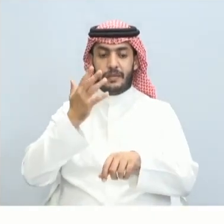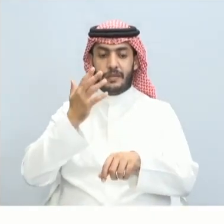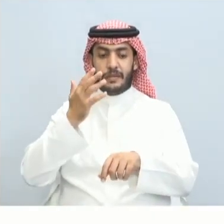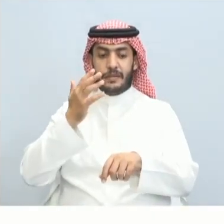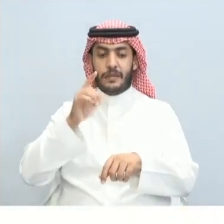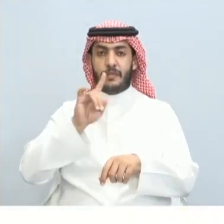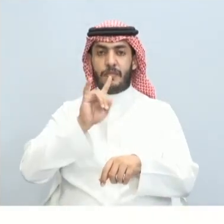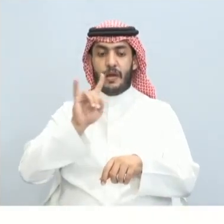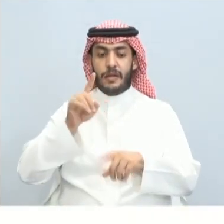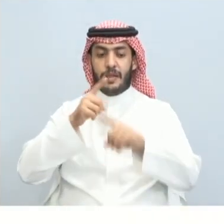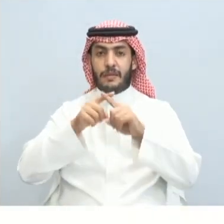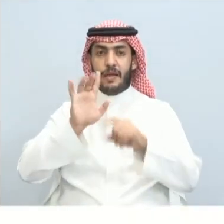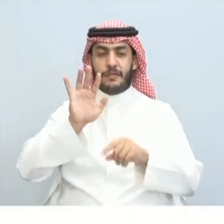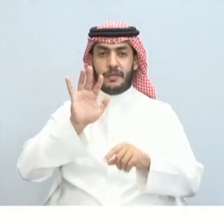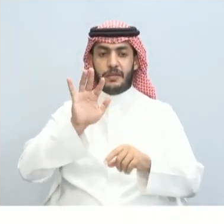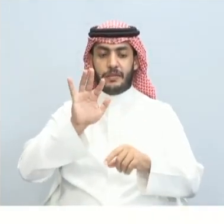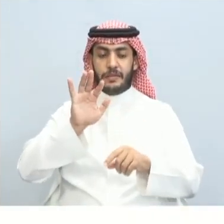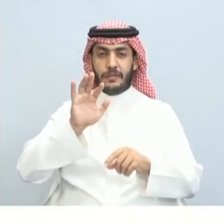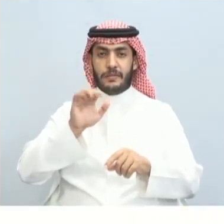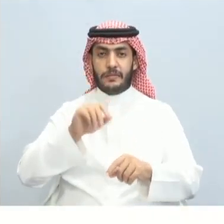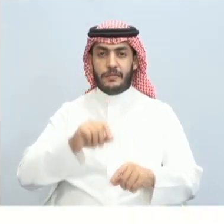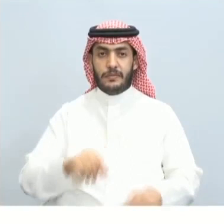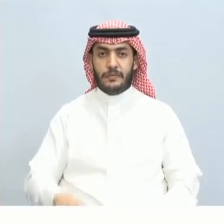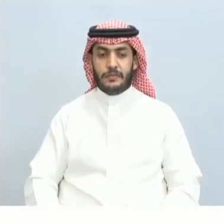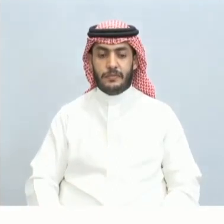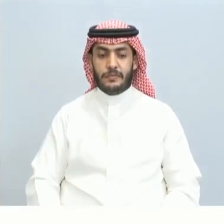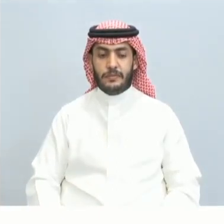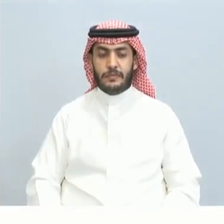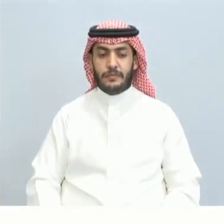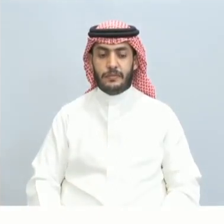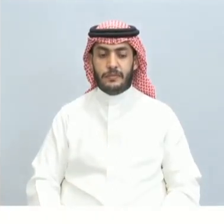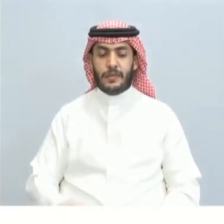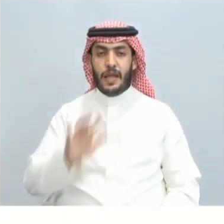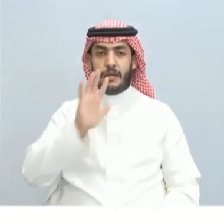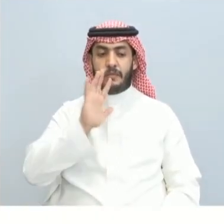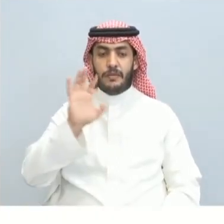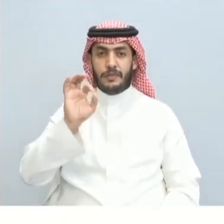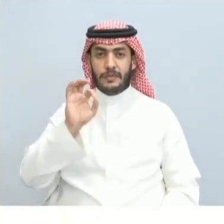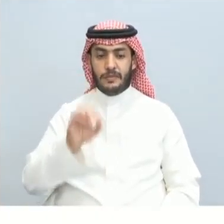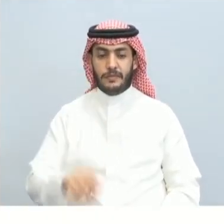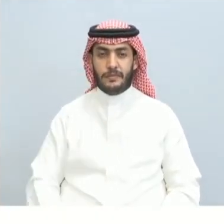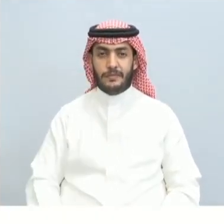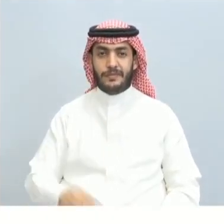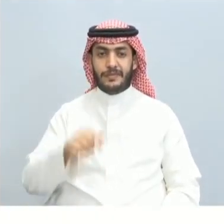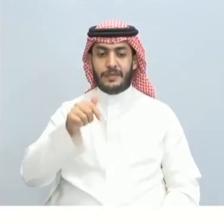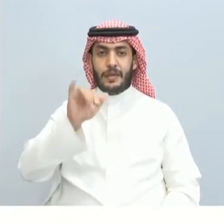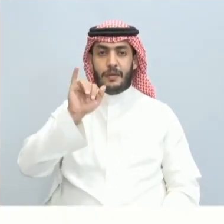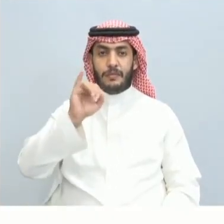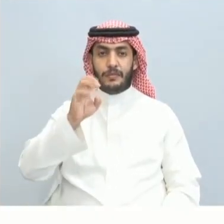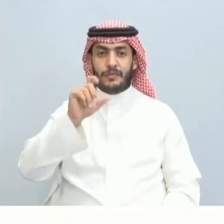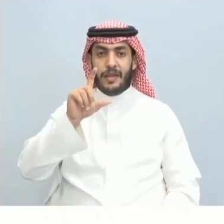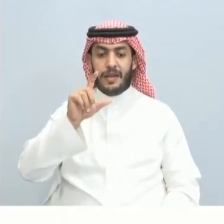110 ضرب خمسه 110 ضرب خمسه نعم 500 مجال